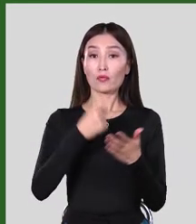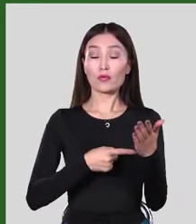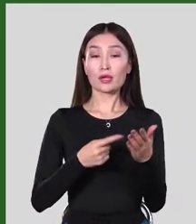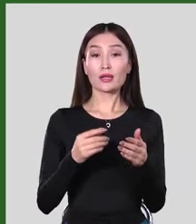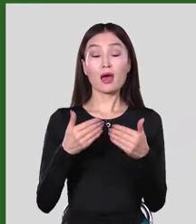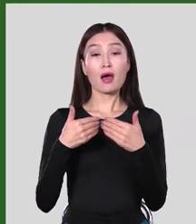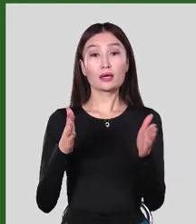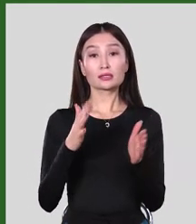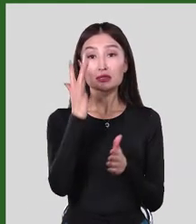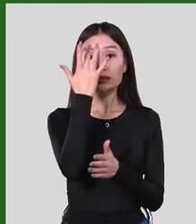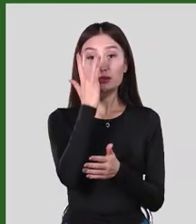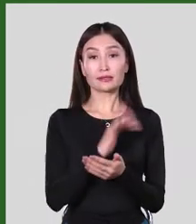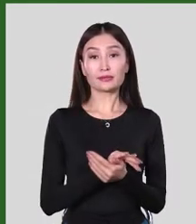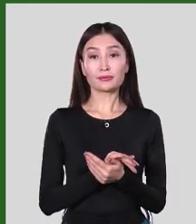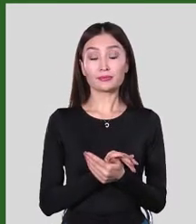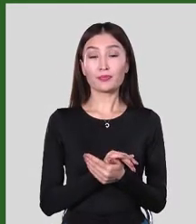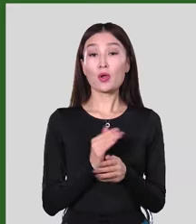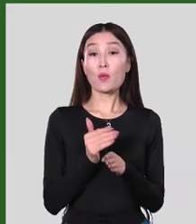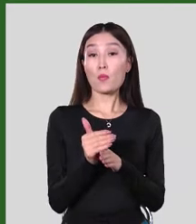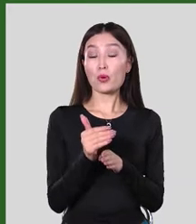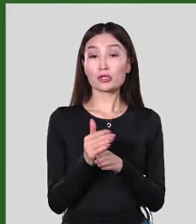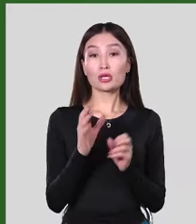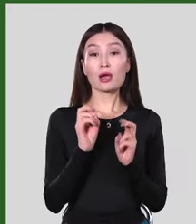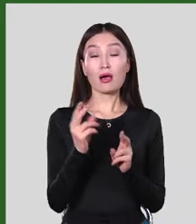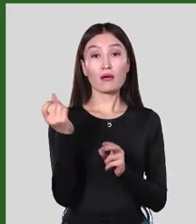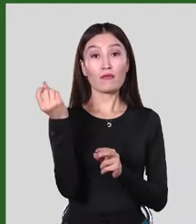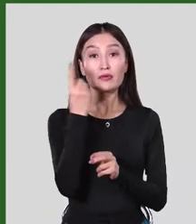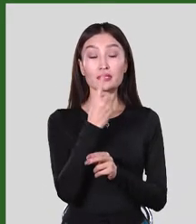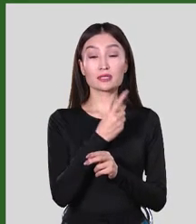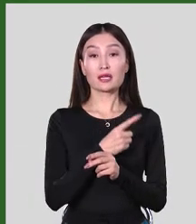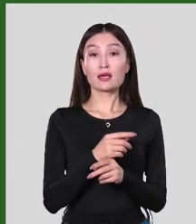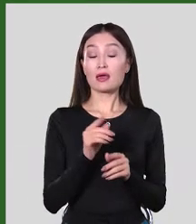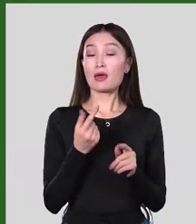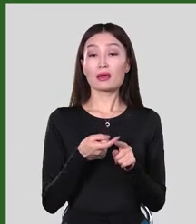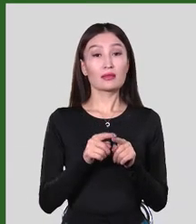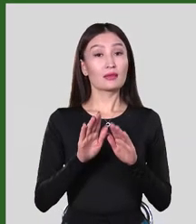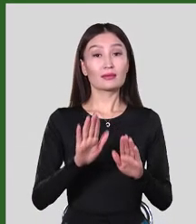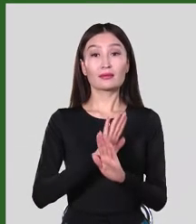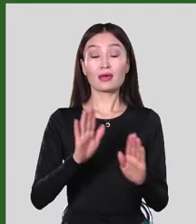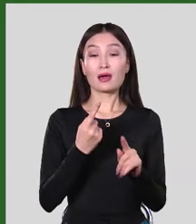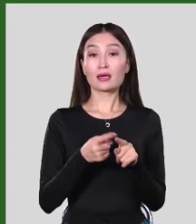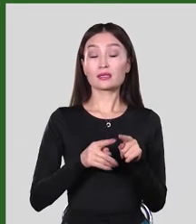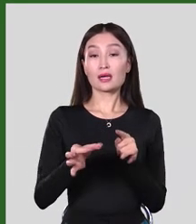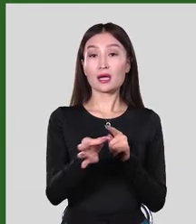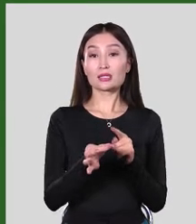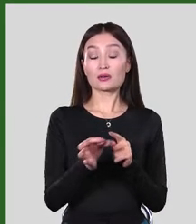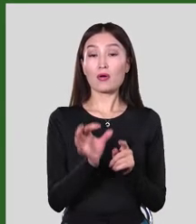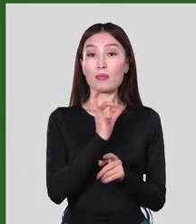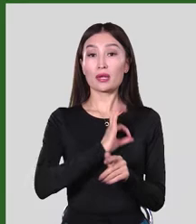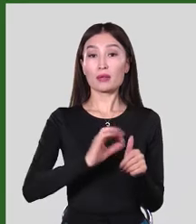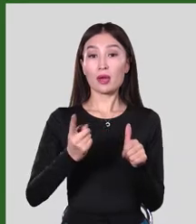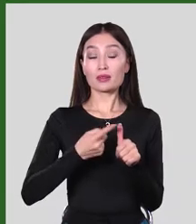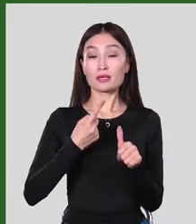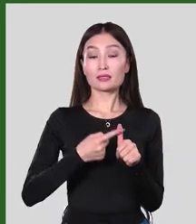возле берегов Индии. Позже, как выяснилось, что это не так, для этих островов стали применять